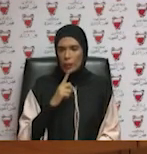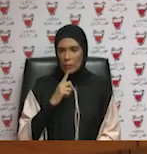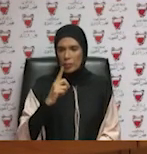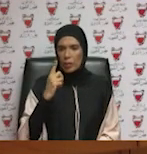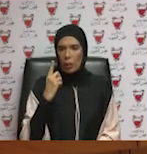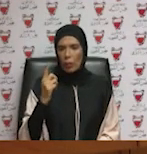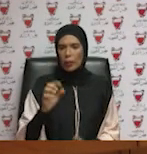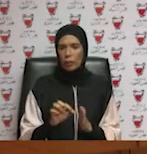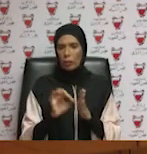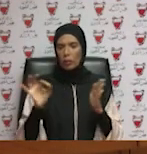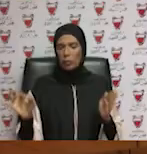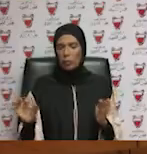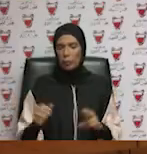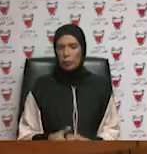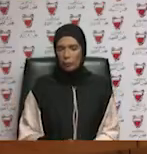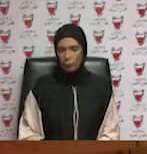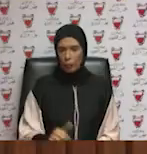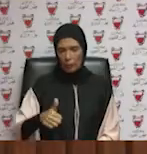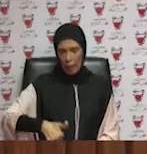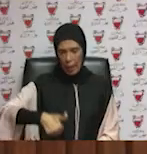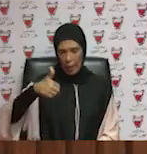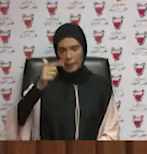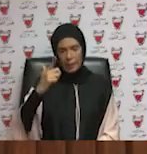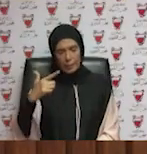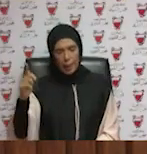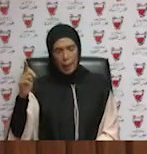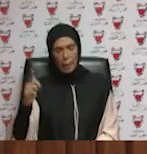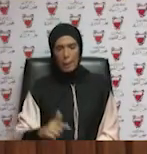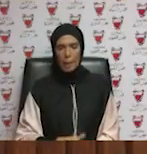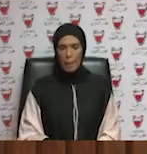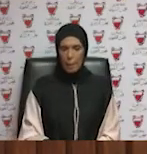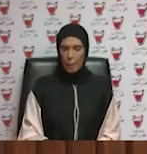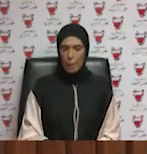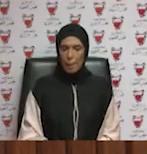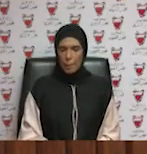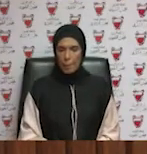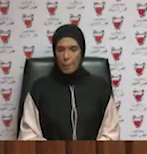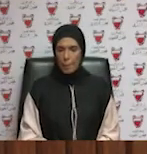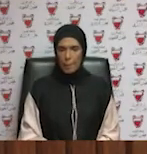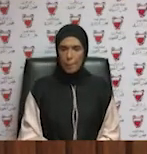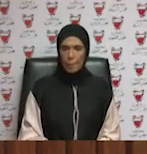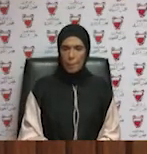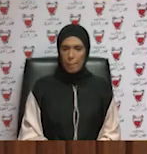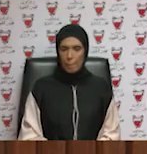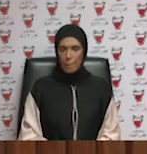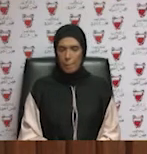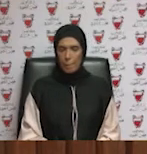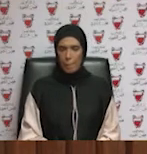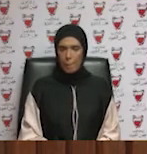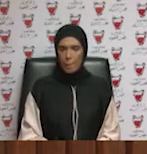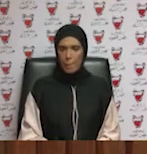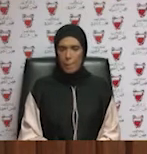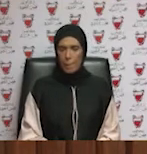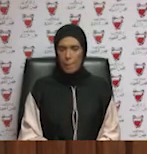1 سنة فقط، وهذا هو الأسلم. أنا أعتقد يجوز أن احنا يعني يجب أن نكون واضحين في